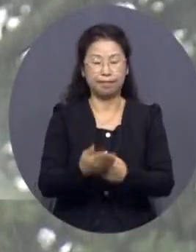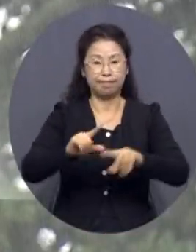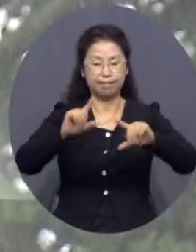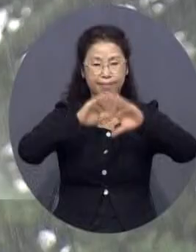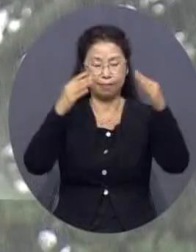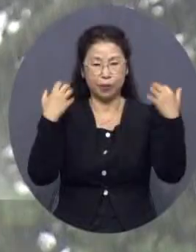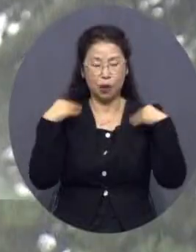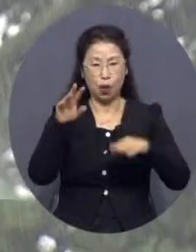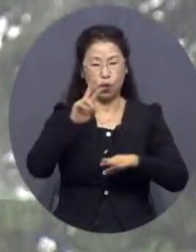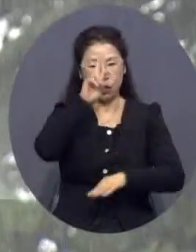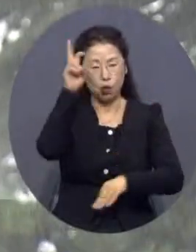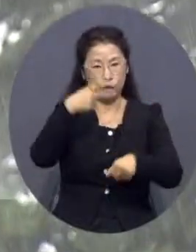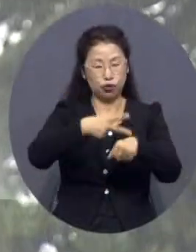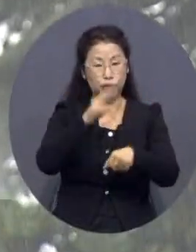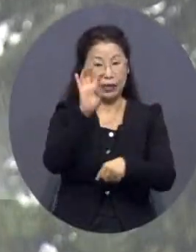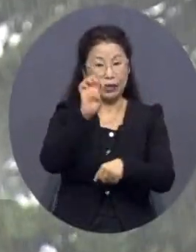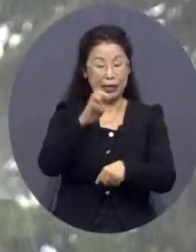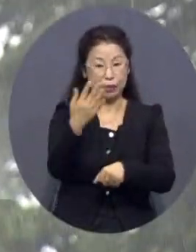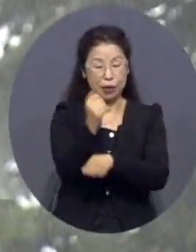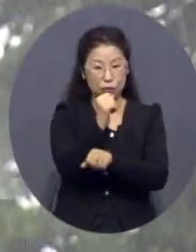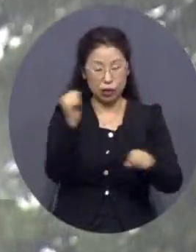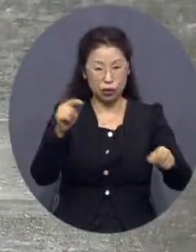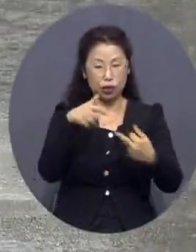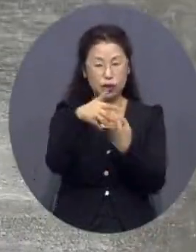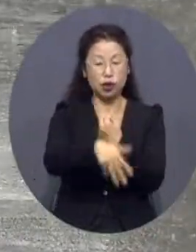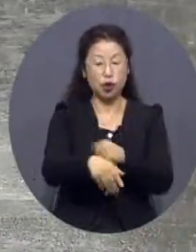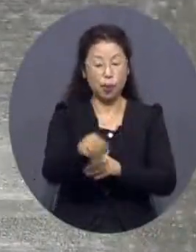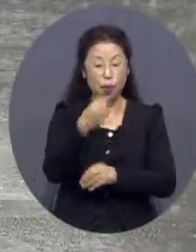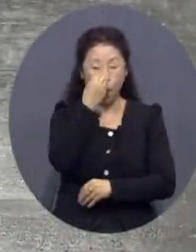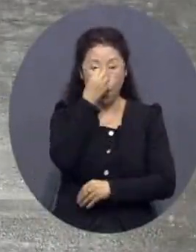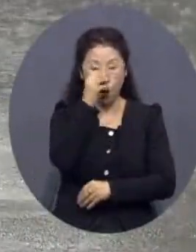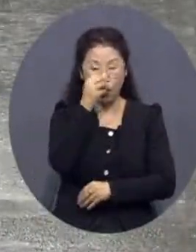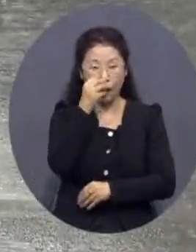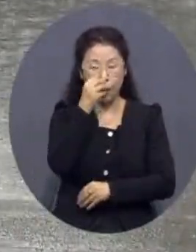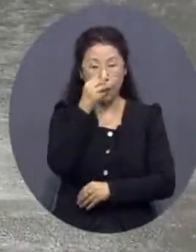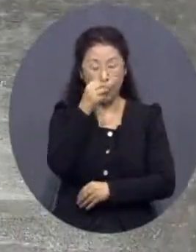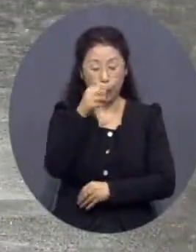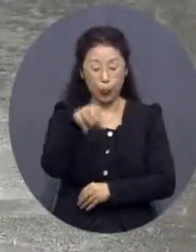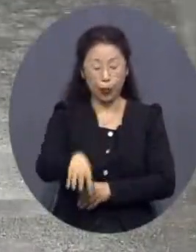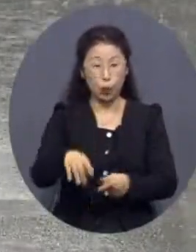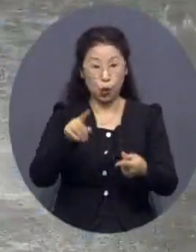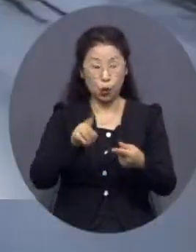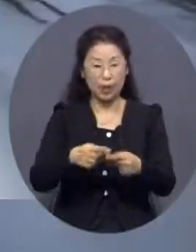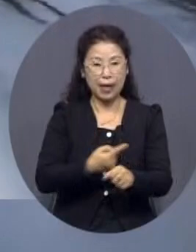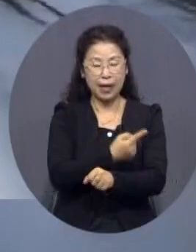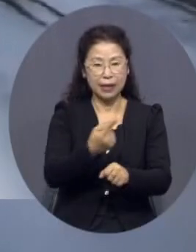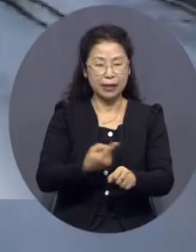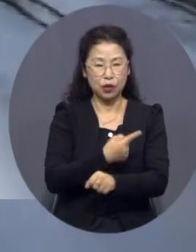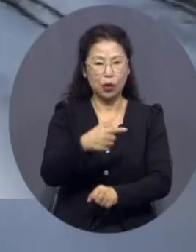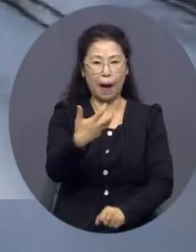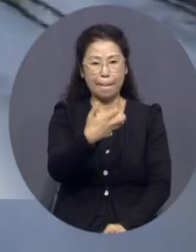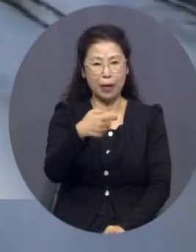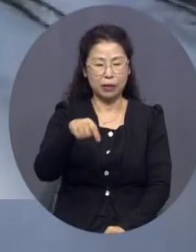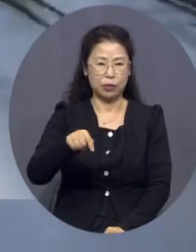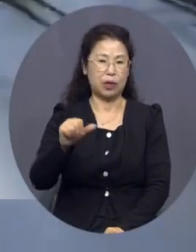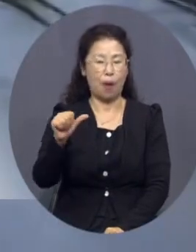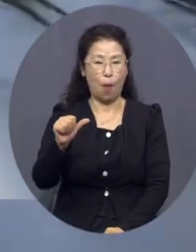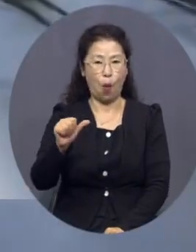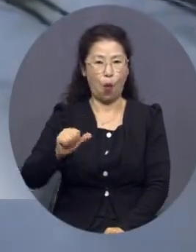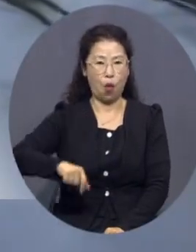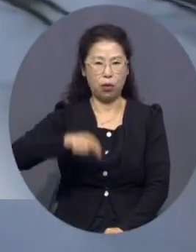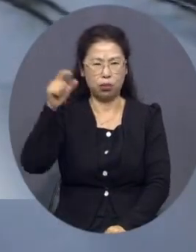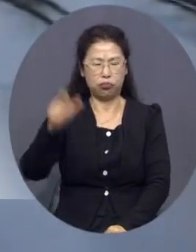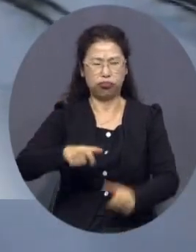오후 2시 48분 기준으로 서귀포시 남원읍 국가태풍센터에 1시간 동안 80.5mm의